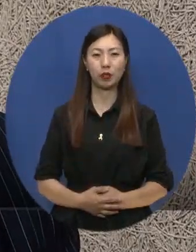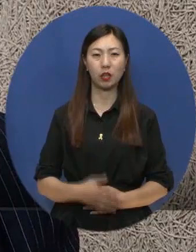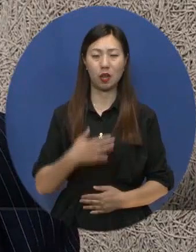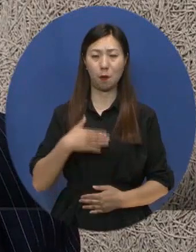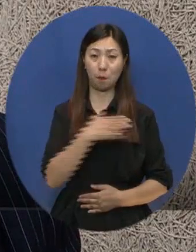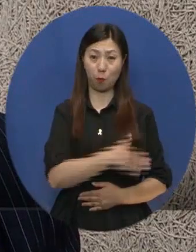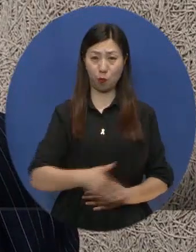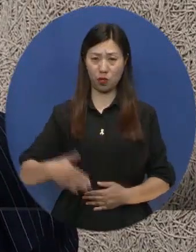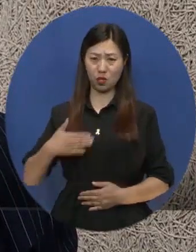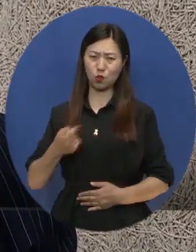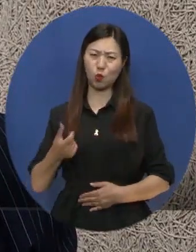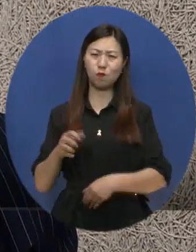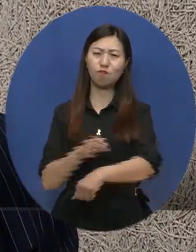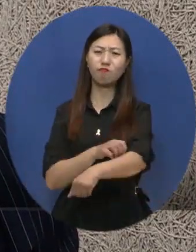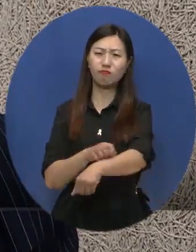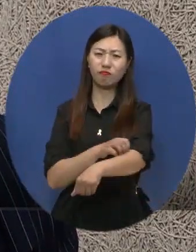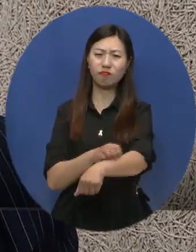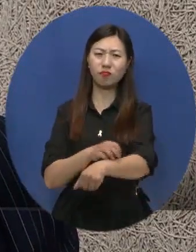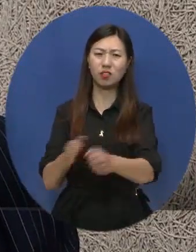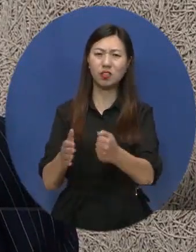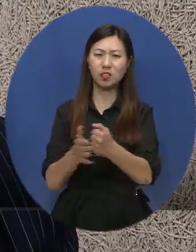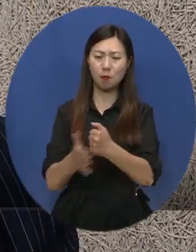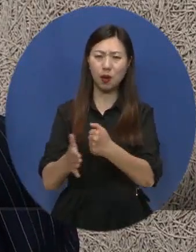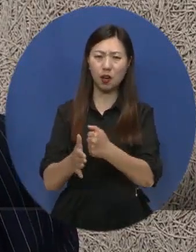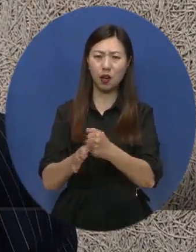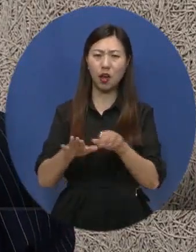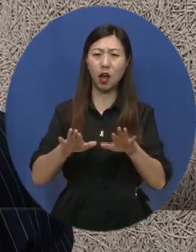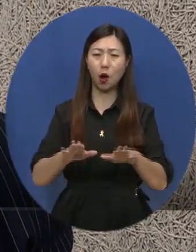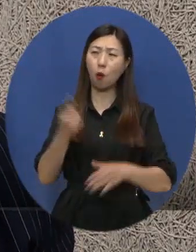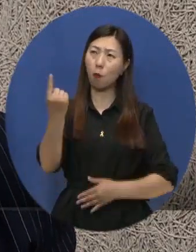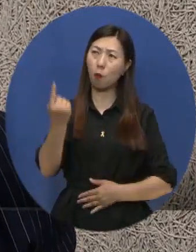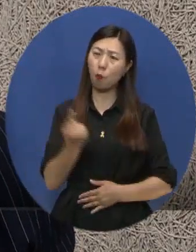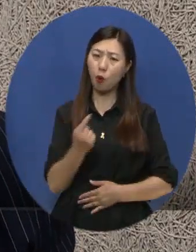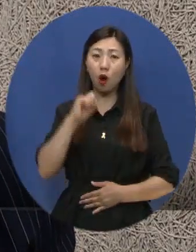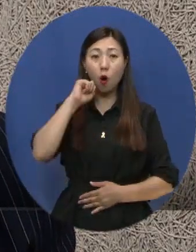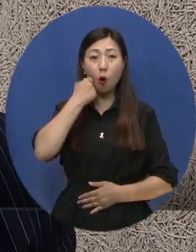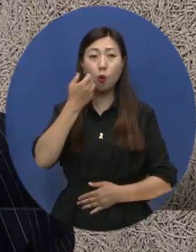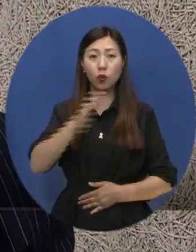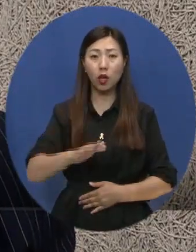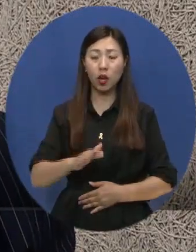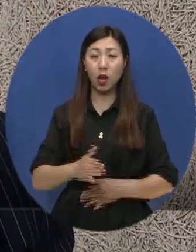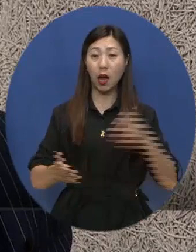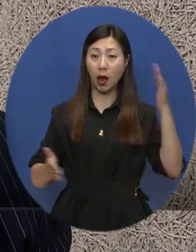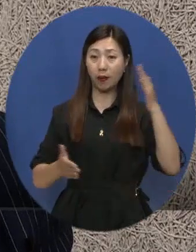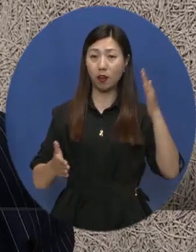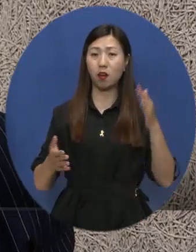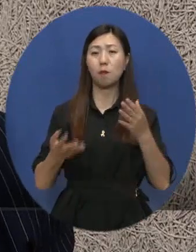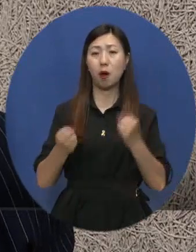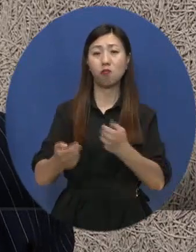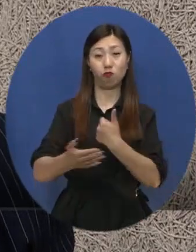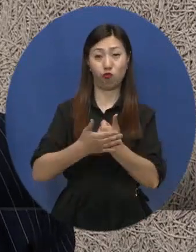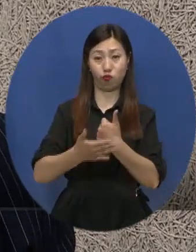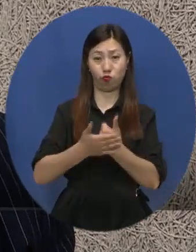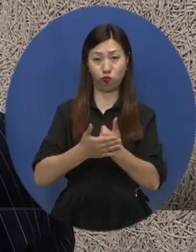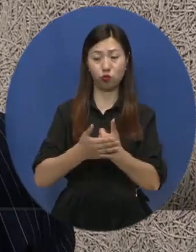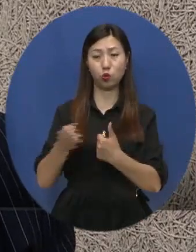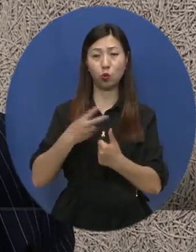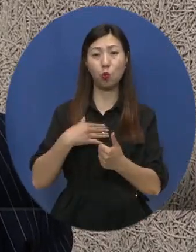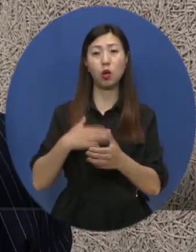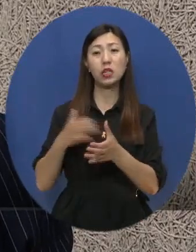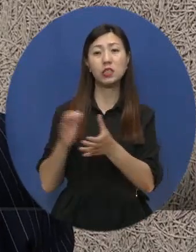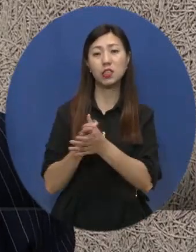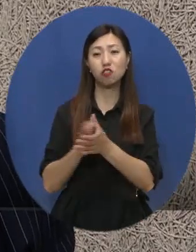이렇게 불편해서 한번 오는 게 어려운 일인데 학생들도 많이 도와주고 또 동료